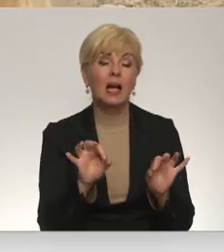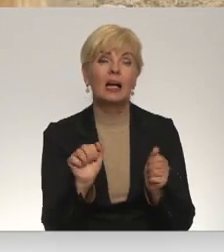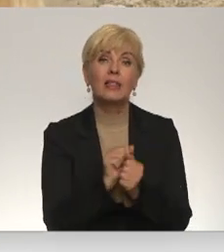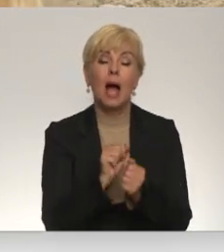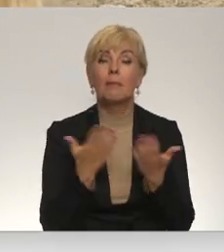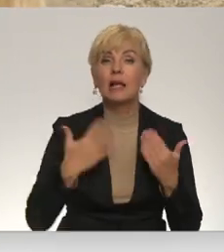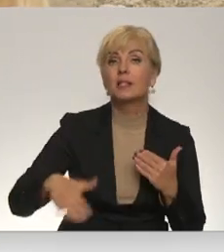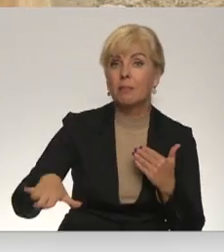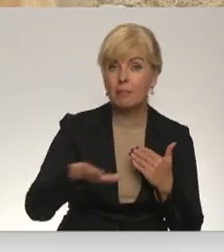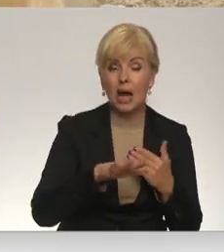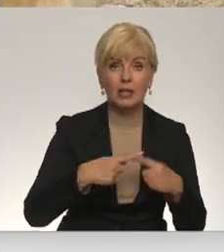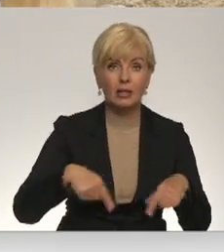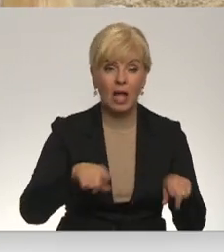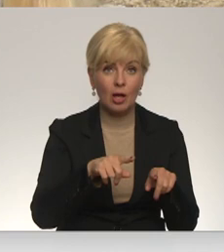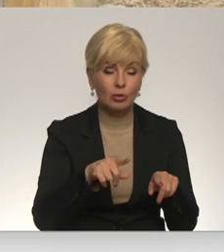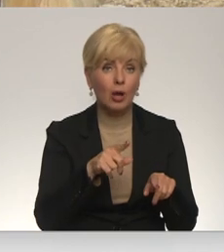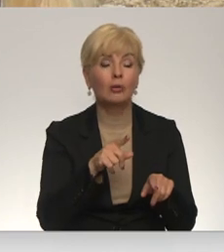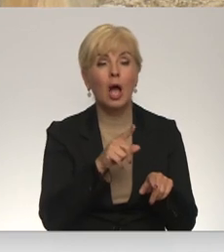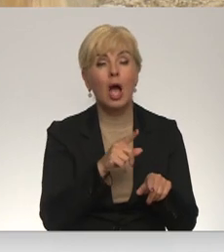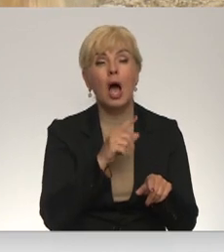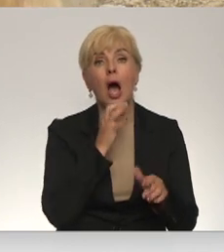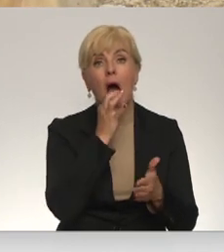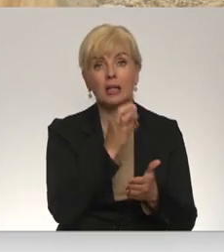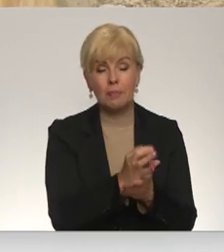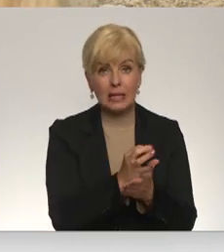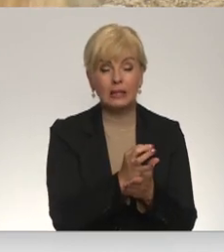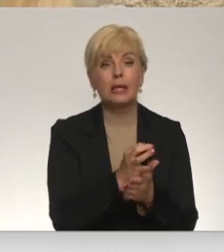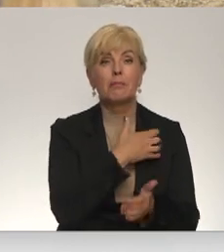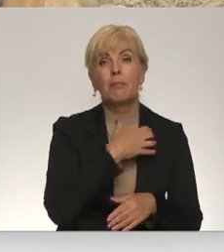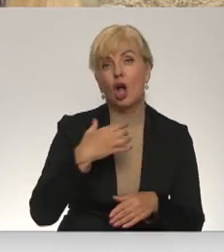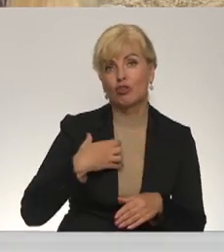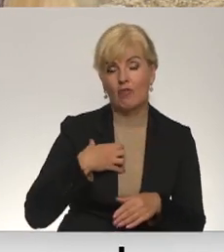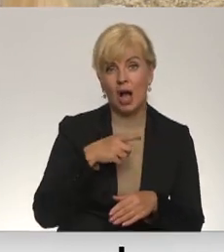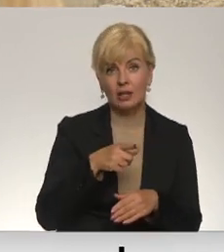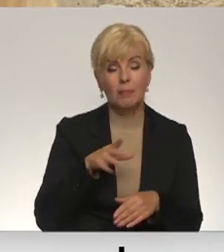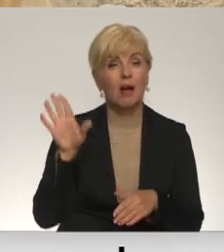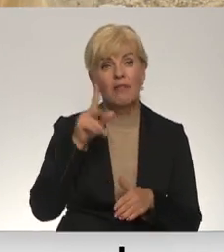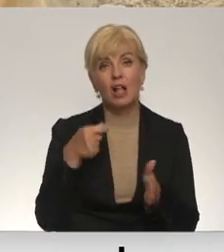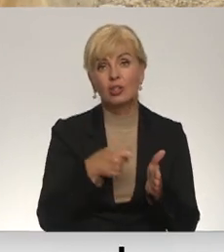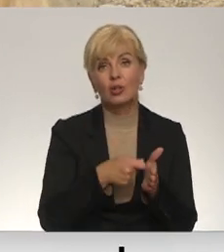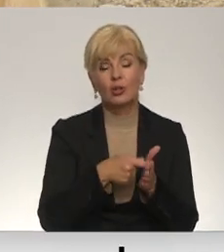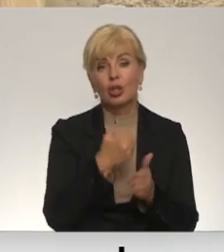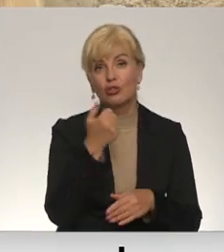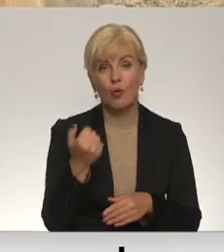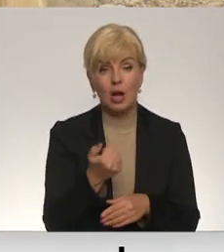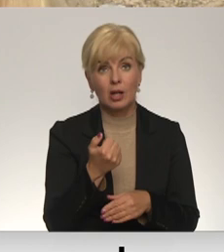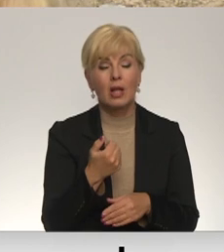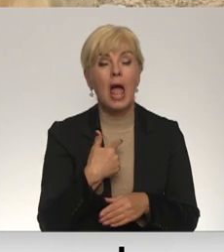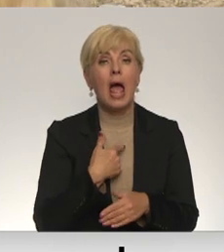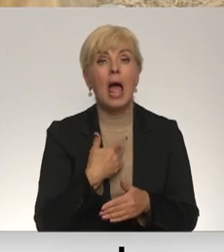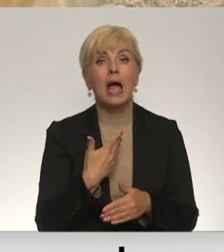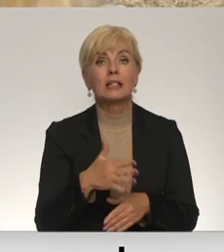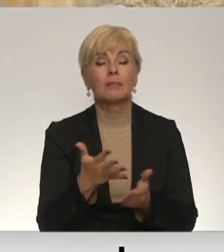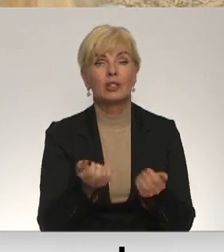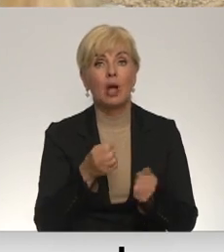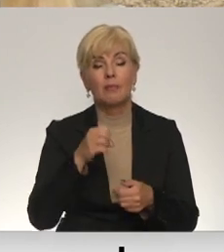parka teritorija uzturēšana gulstās uz pašvaldības pleciem, proti valsts dotācija, piemēram, šajā gadā, ko mēs esam saņēmuši,